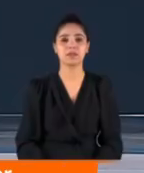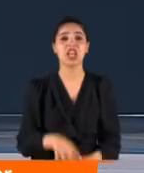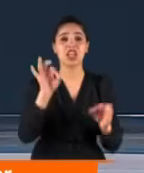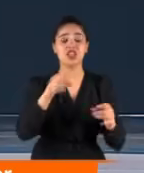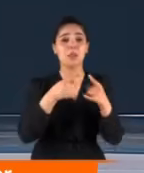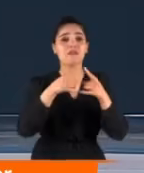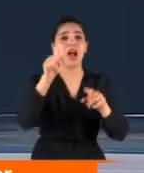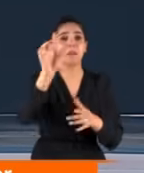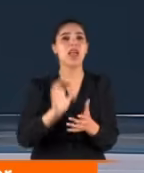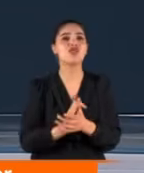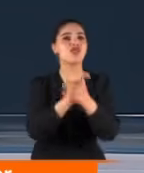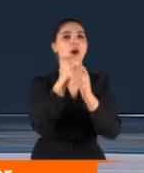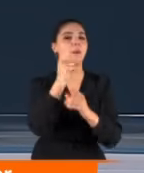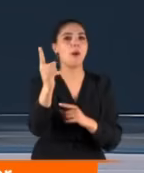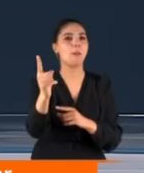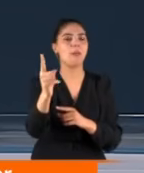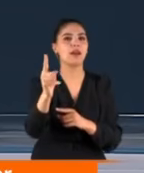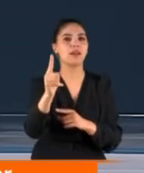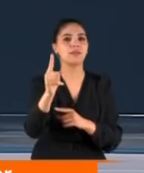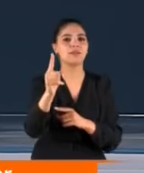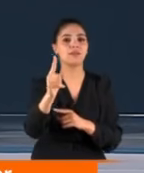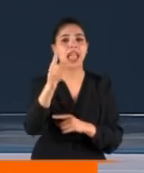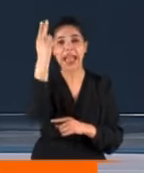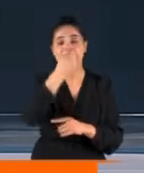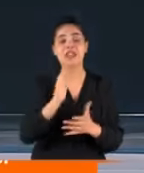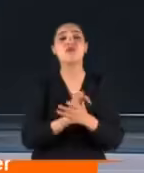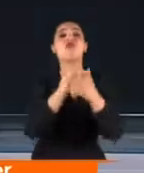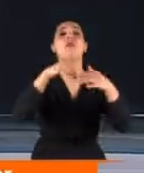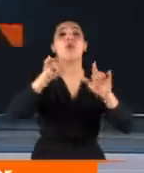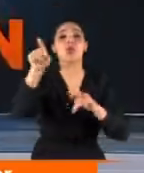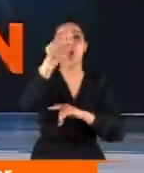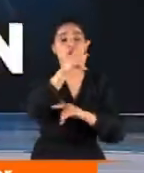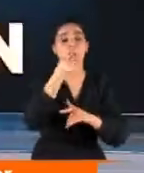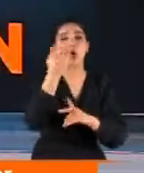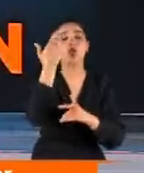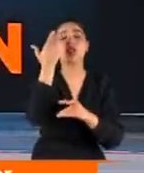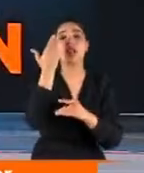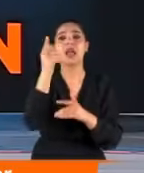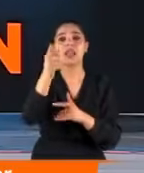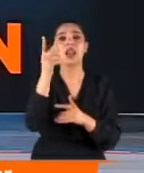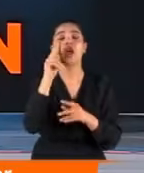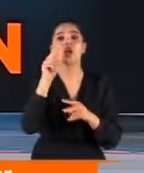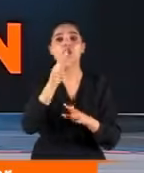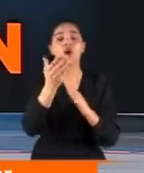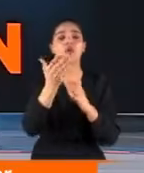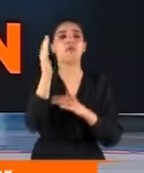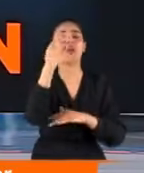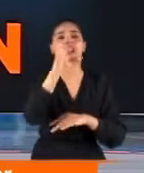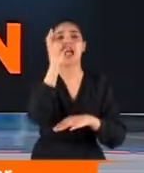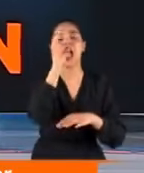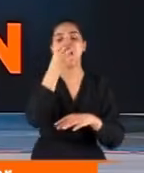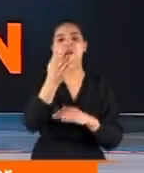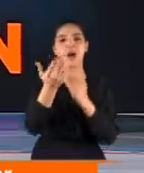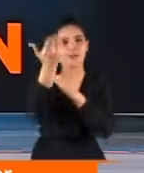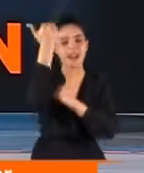Şimdi sıra dışı bir şampiyonla devam edeceğiz. Resmi şampiyon da değil. Onları ekran önünde görmeyiz ama haberin gözü ve gizli kahramandır